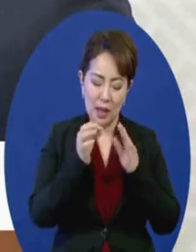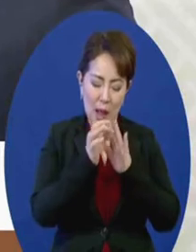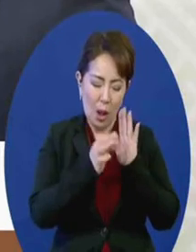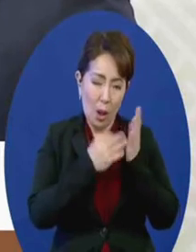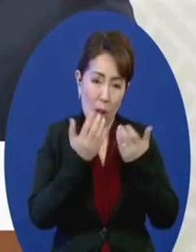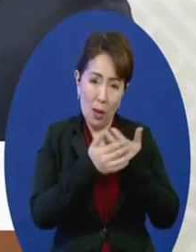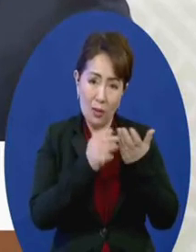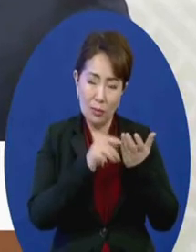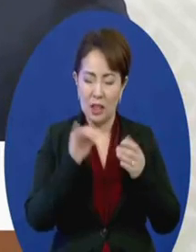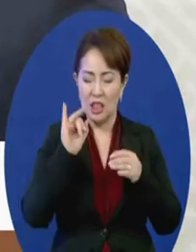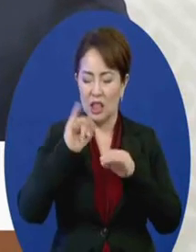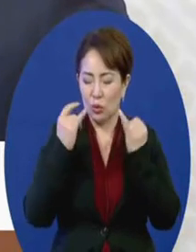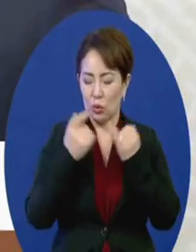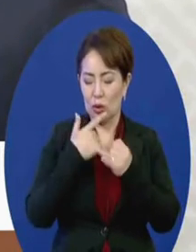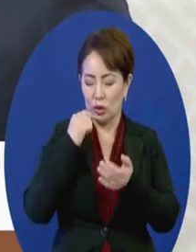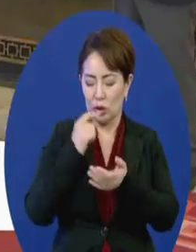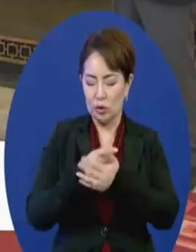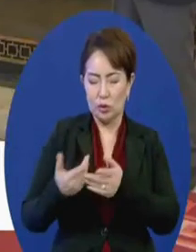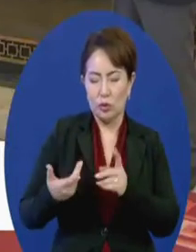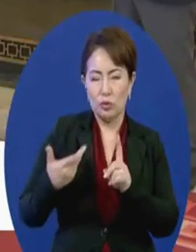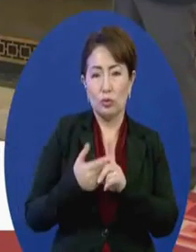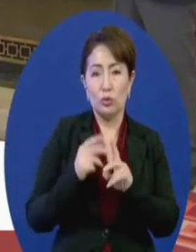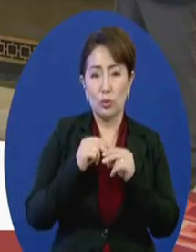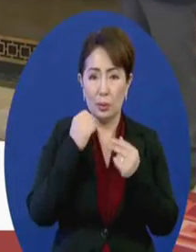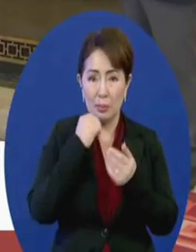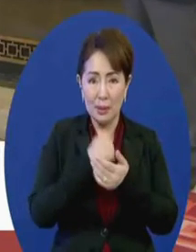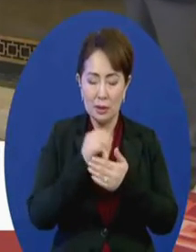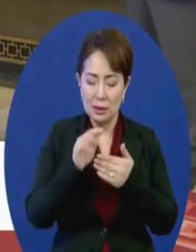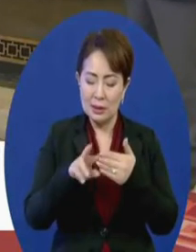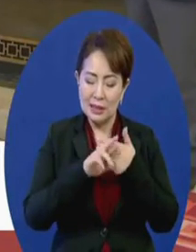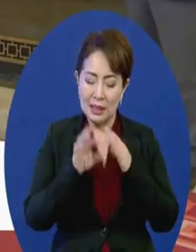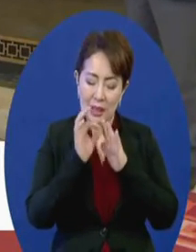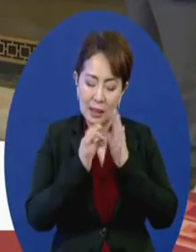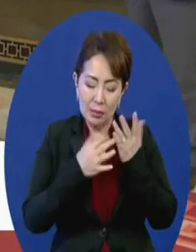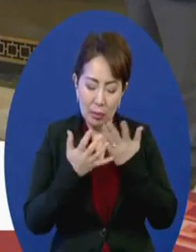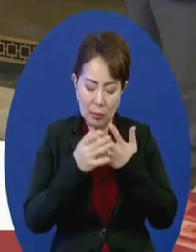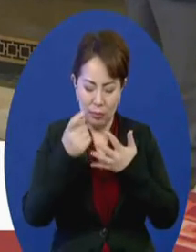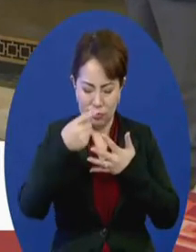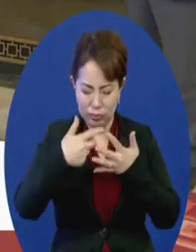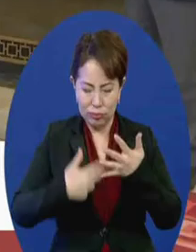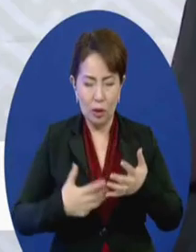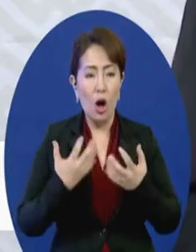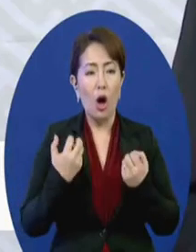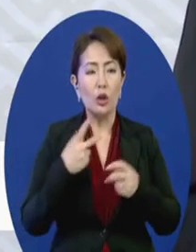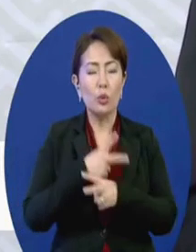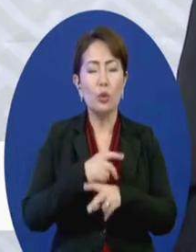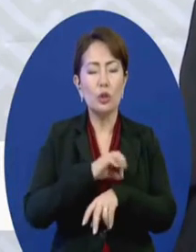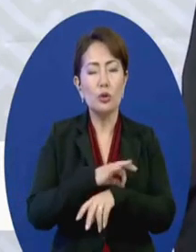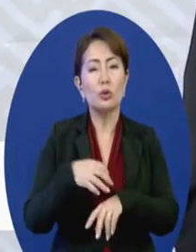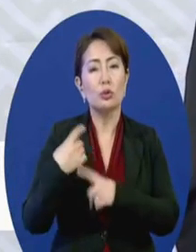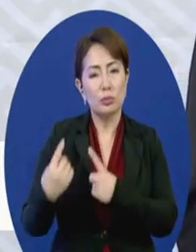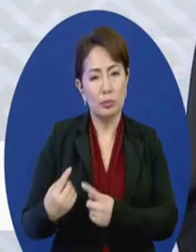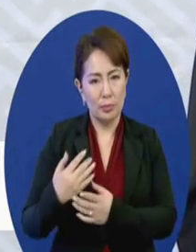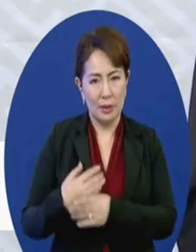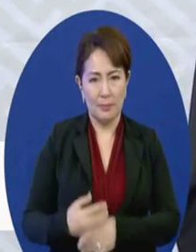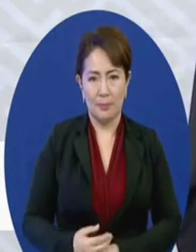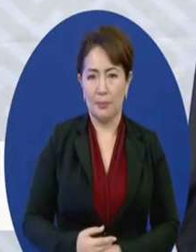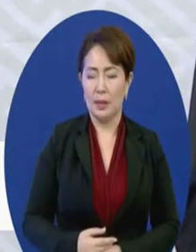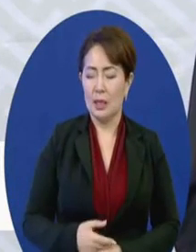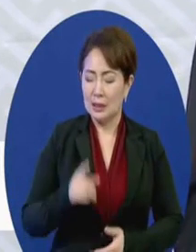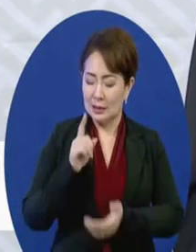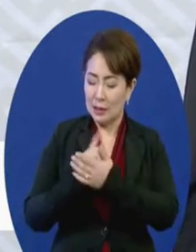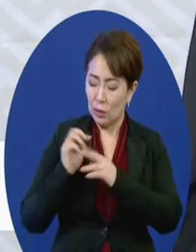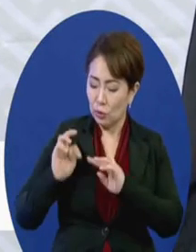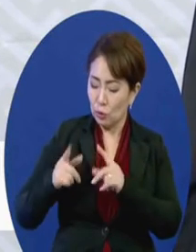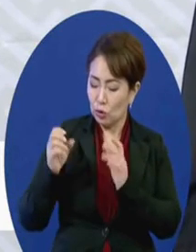хүрээнд улсын хурлын тогтоолын төсөл боловсруулж чуулганаар батлуулсан цаашид хэлэлцэн батлах олон хуулийн төсөл байна. Одоо зайлшгүй өөрчлөлт